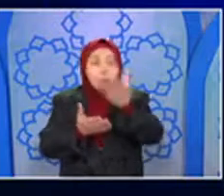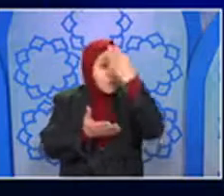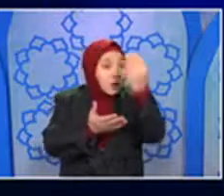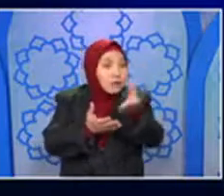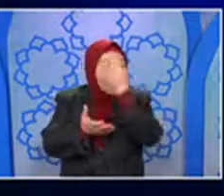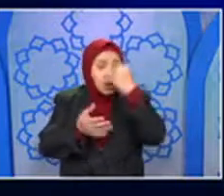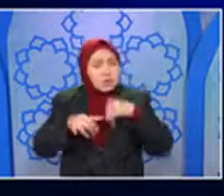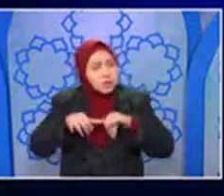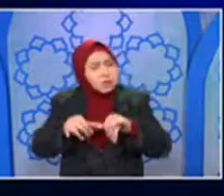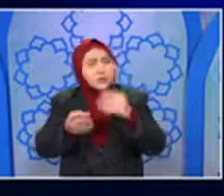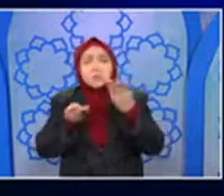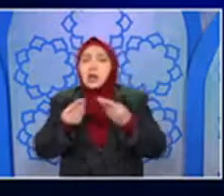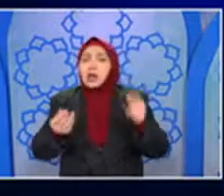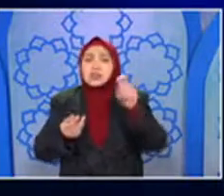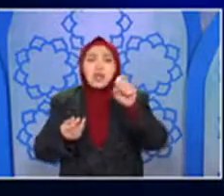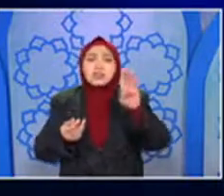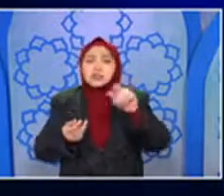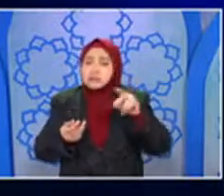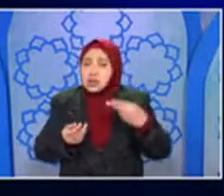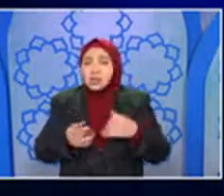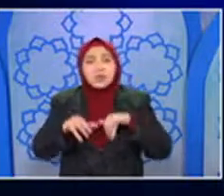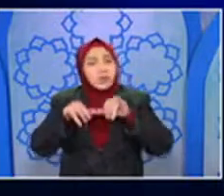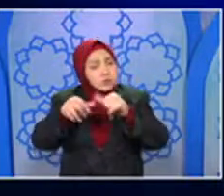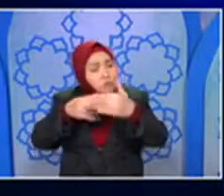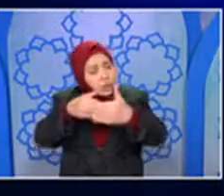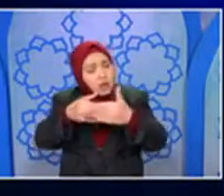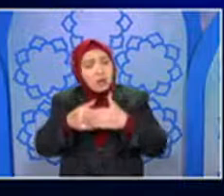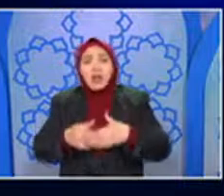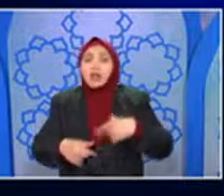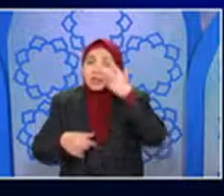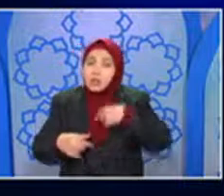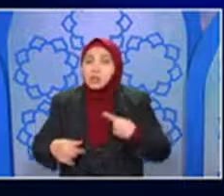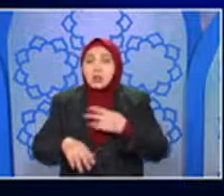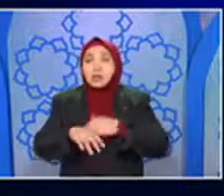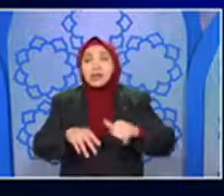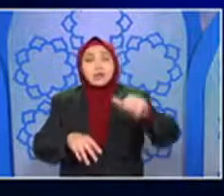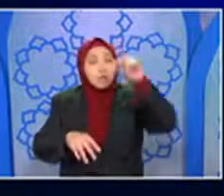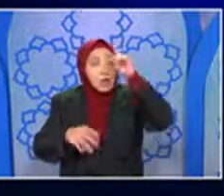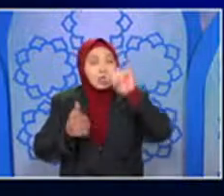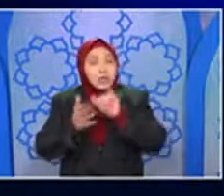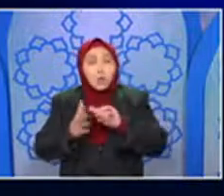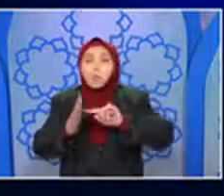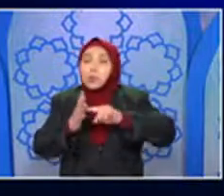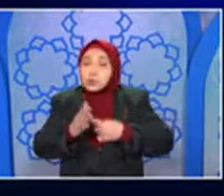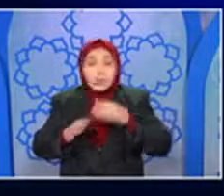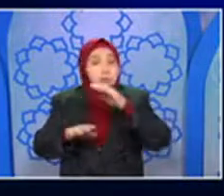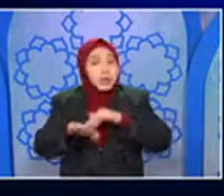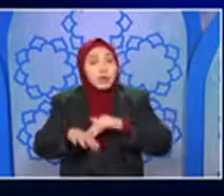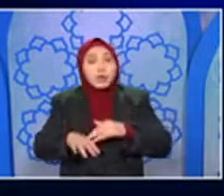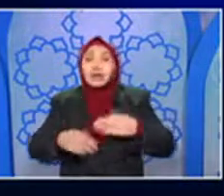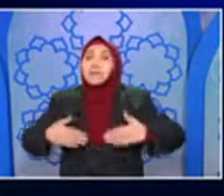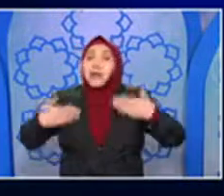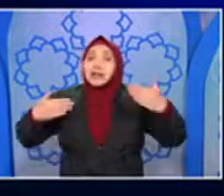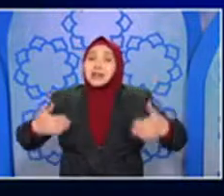terus bertasbih, terus kita mendekatkan diri kita kepada Tuhan, kerana itu punca kepada